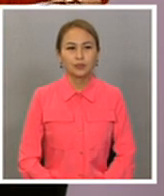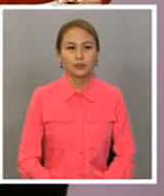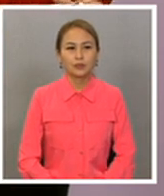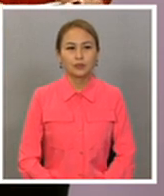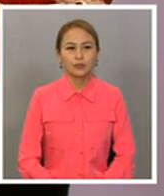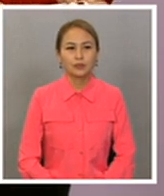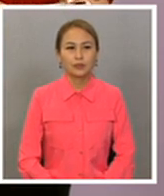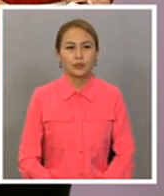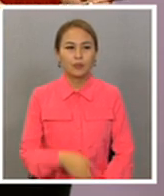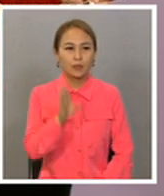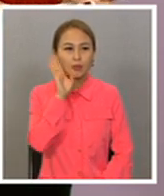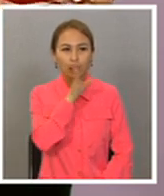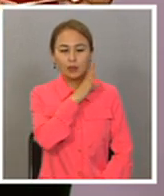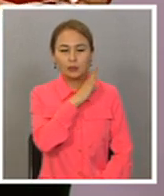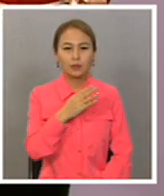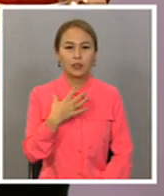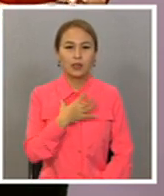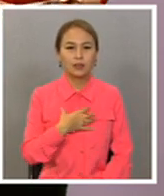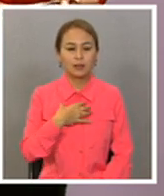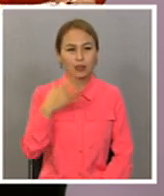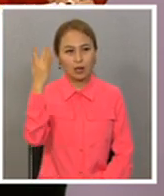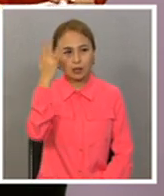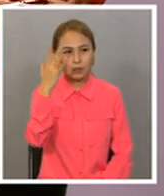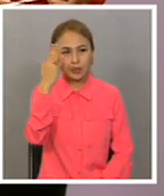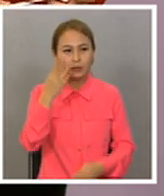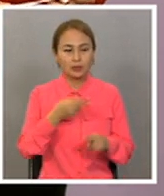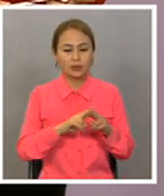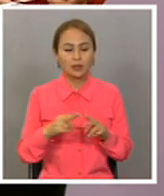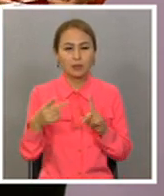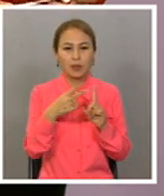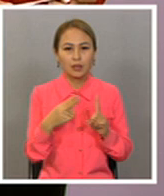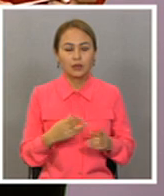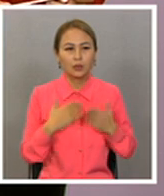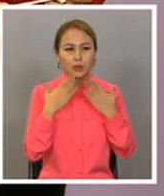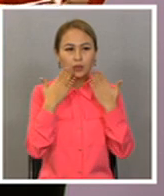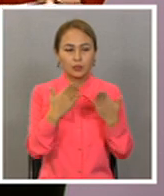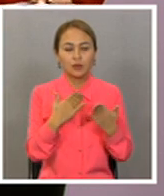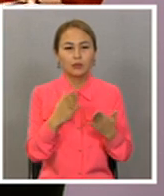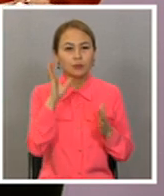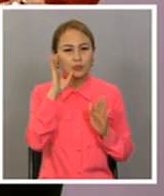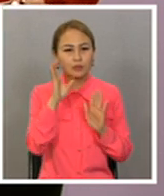болмақ. Ананың асыл арманы атты мәтінді оқимын. Мұқият тыңдаңдар.